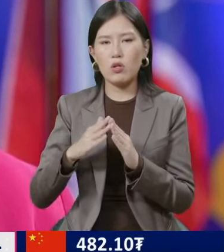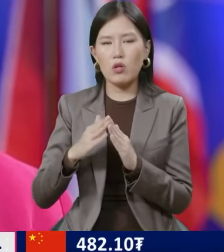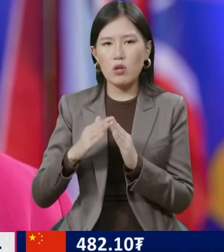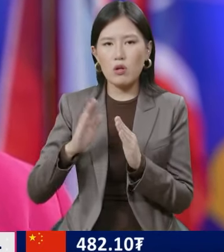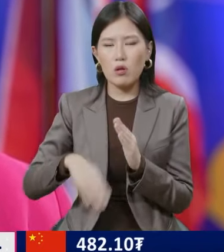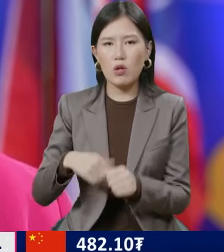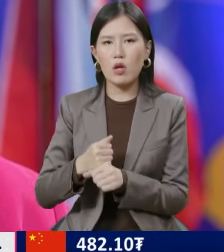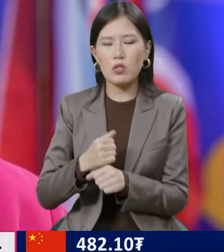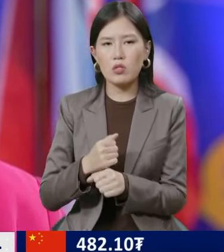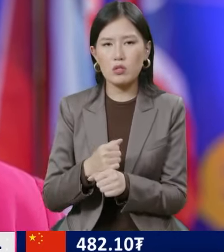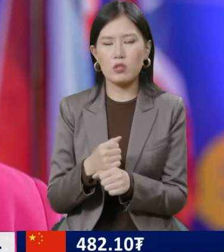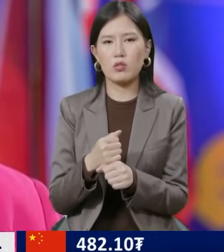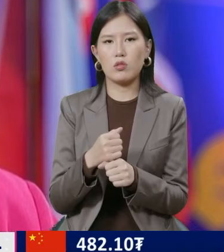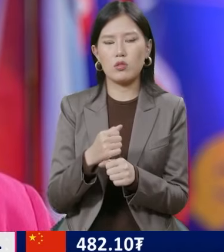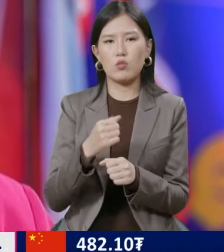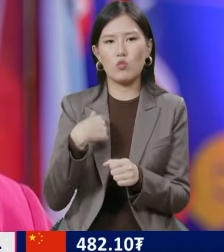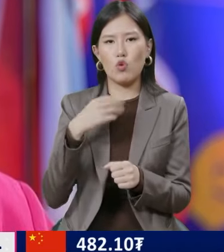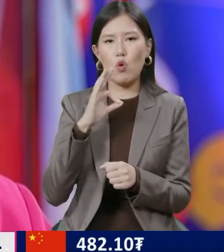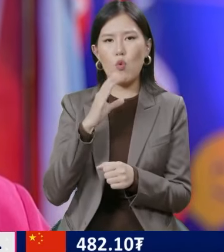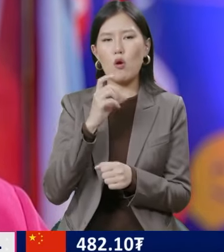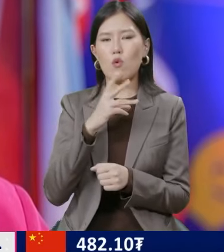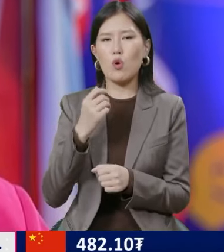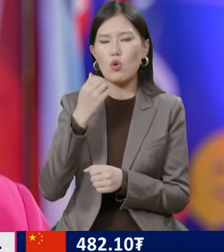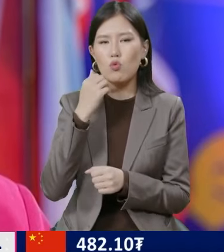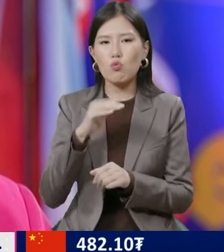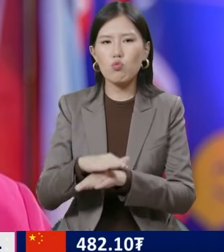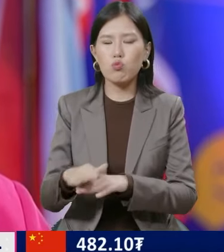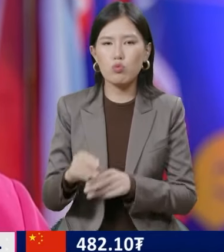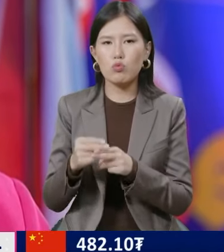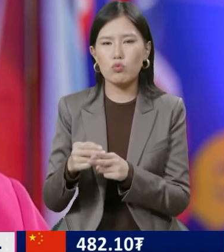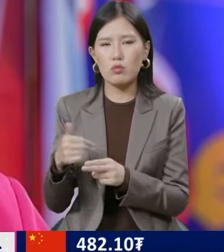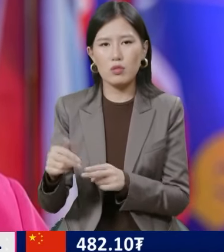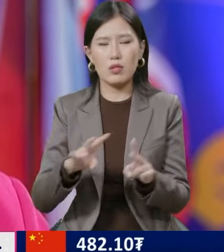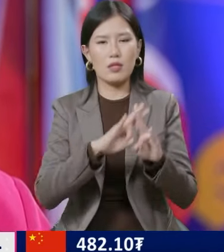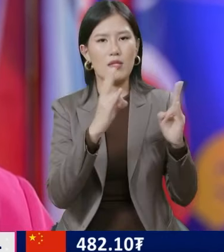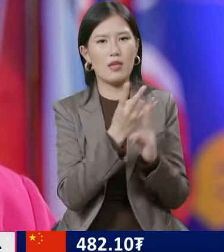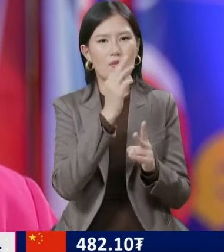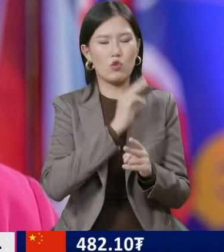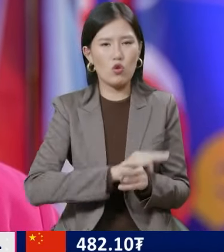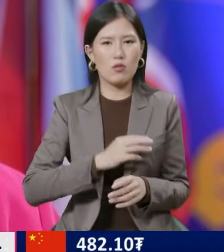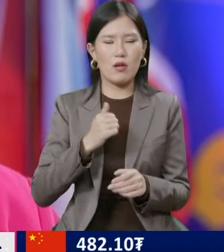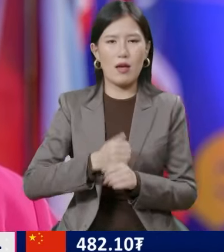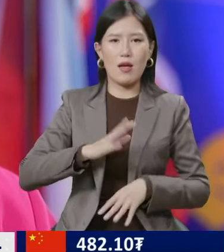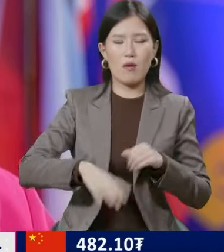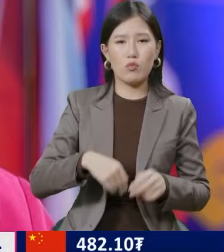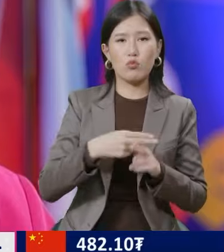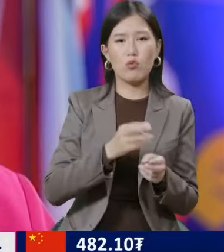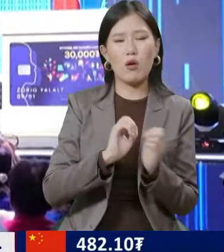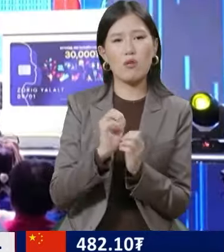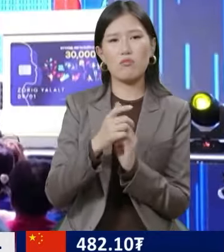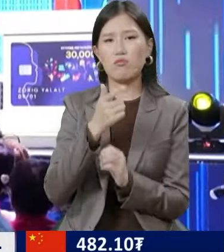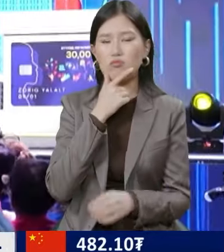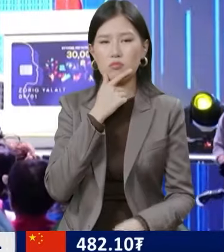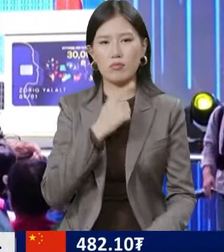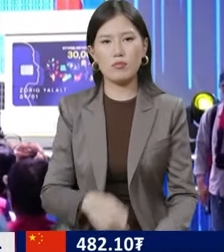ач зээлийнхээ ажилд тусалж байгаа болохоос шиг яг нийгэм тусалсан ийм тодорхой ажлыг тэр болгонд хийж чадахгүй